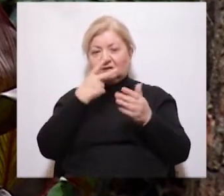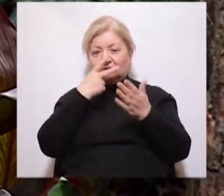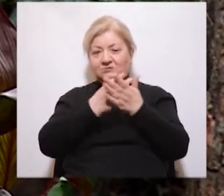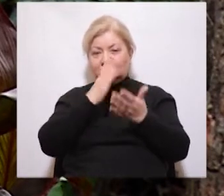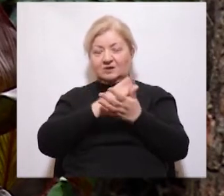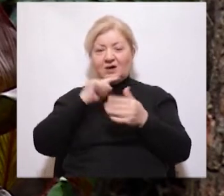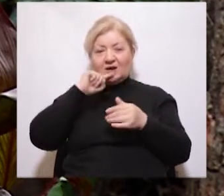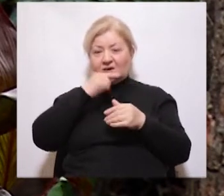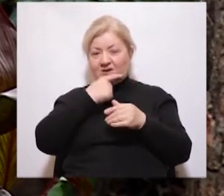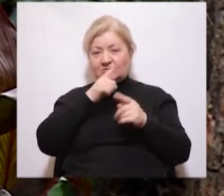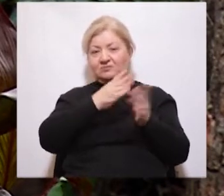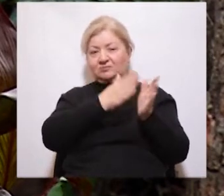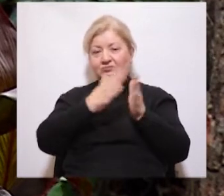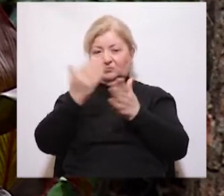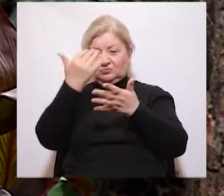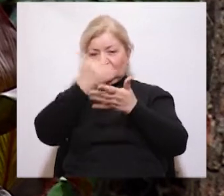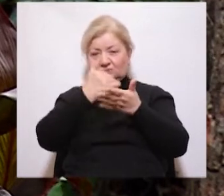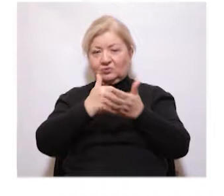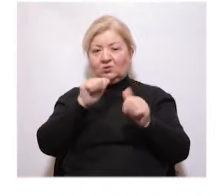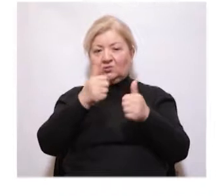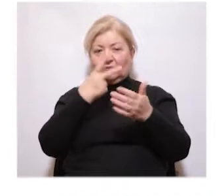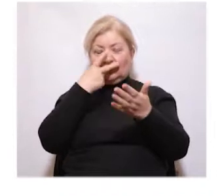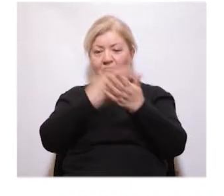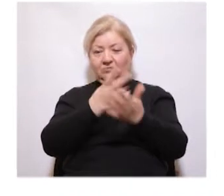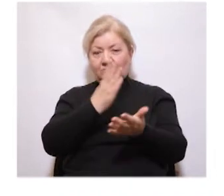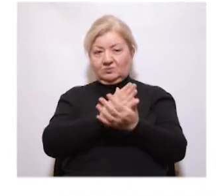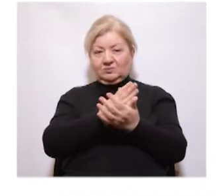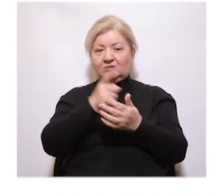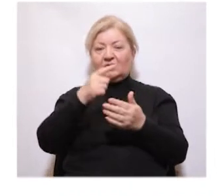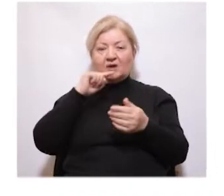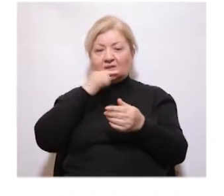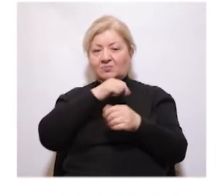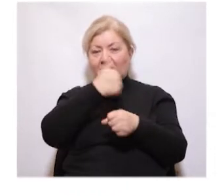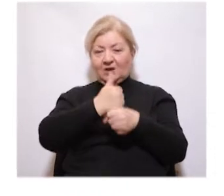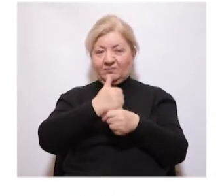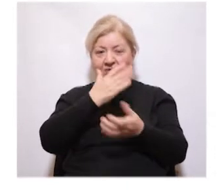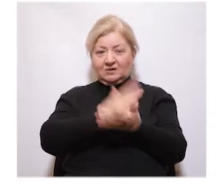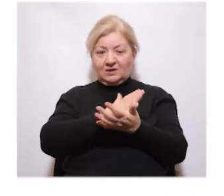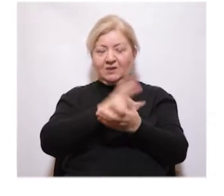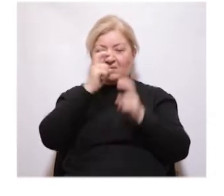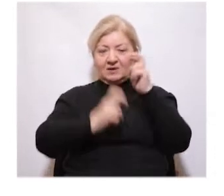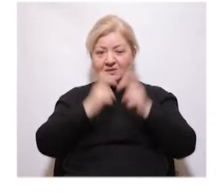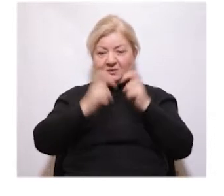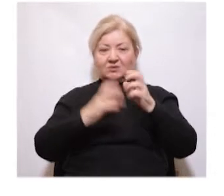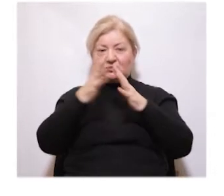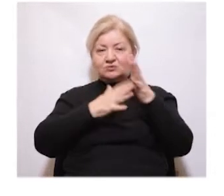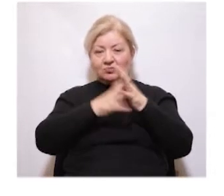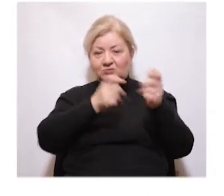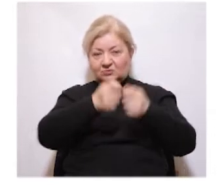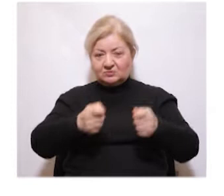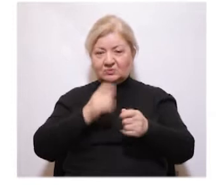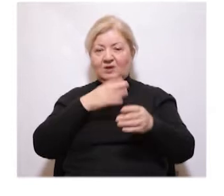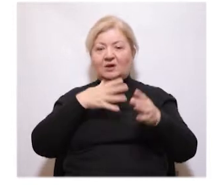გამოსახულებას, სადაც ჩანს ეკონომიკის დარგობრივი სტრუქტურა, როგორ გამოიყურება იგი. ეკონომიკაში უმთავრესი არის მრეწველობა,